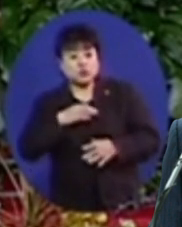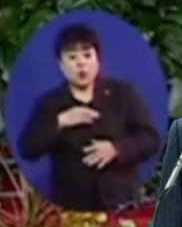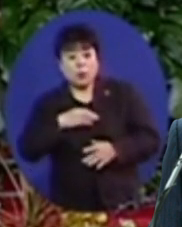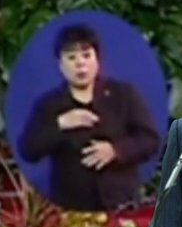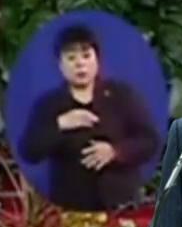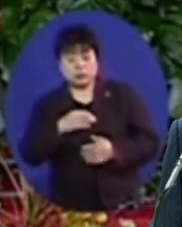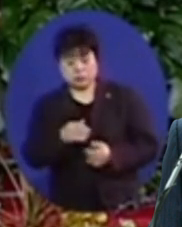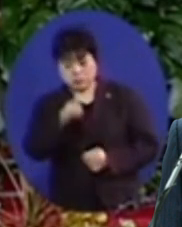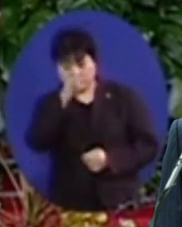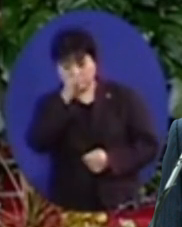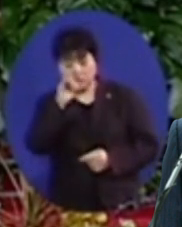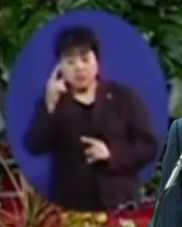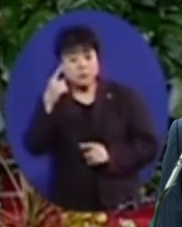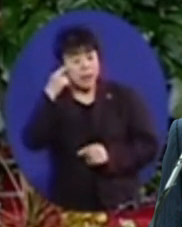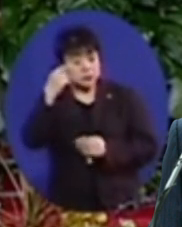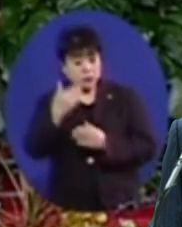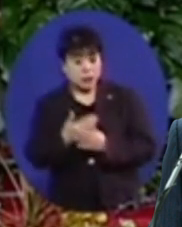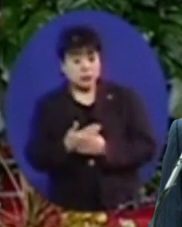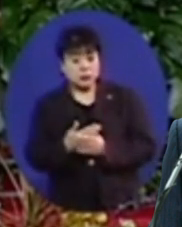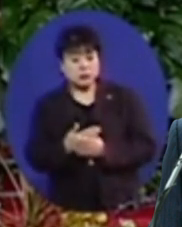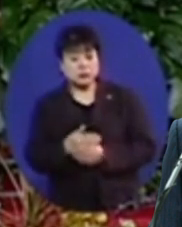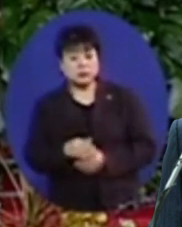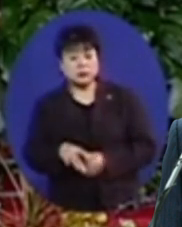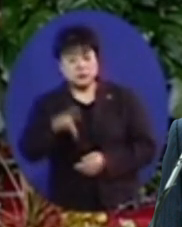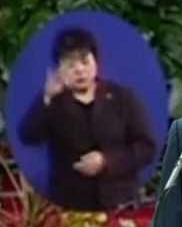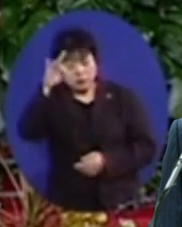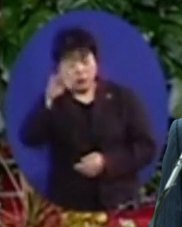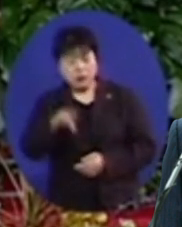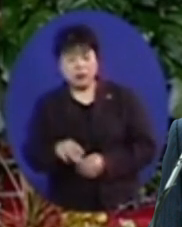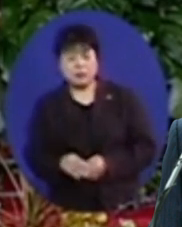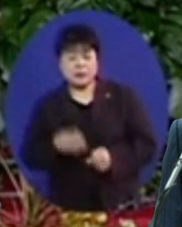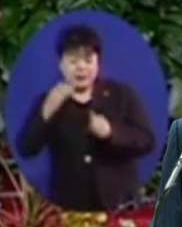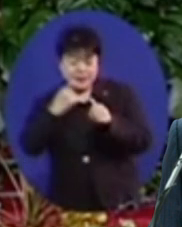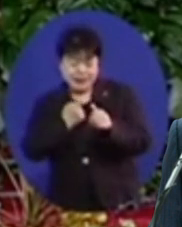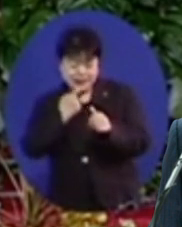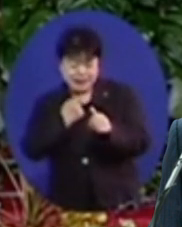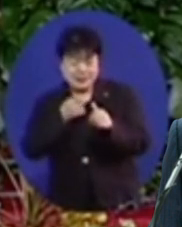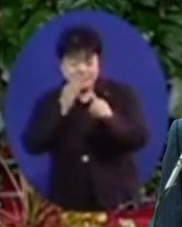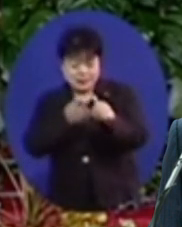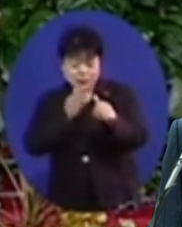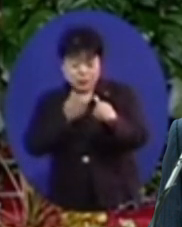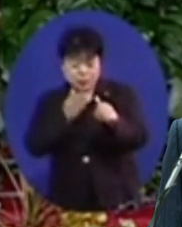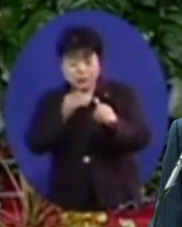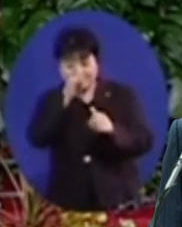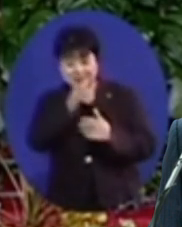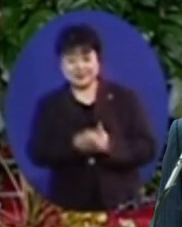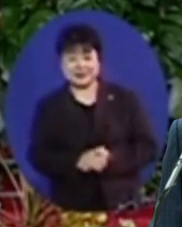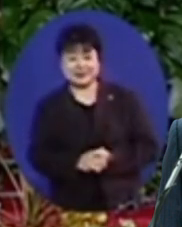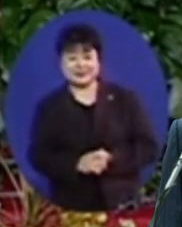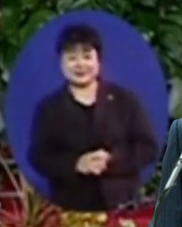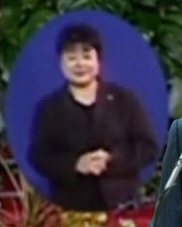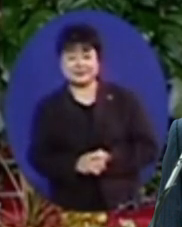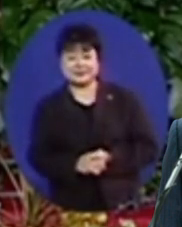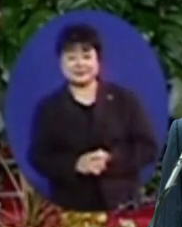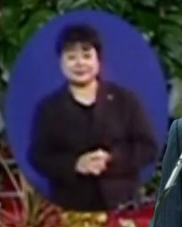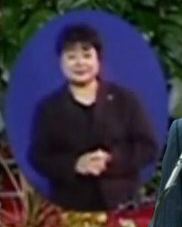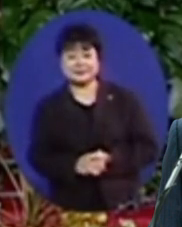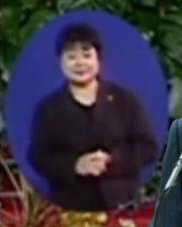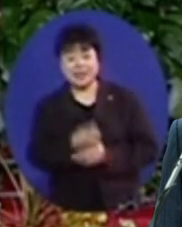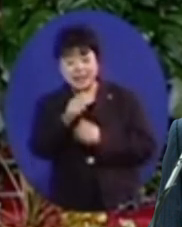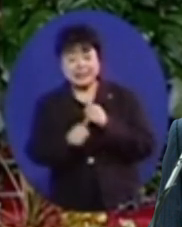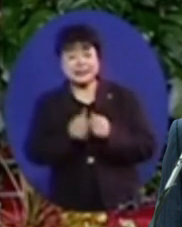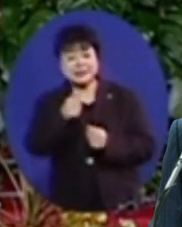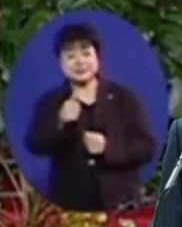주었는지 이종수 박사는 그때처럼 간절하게 기도했던 적은 없었다고 고백했습니다. 그는